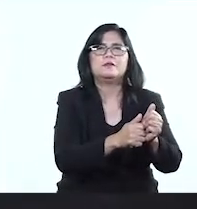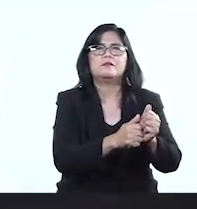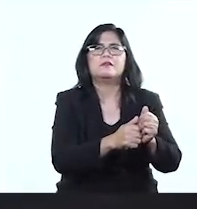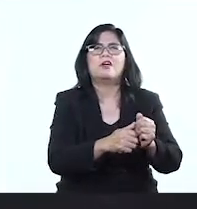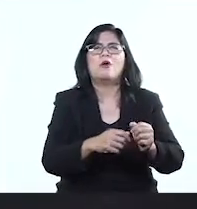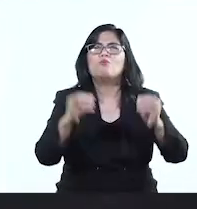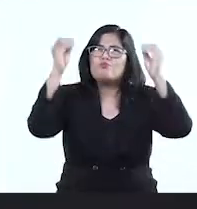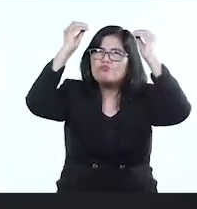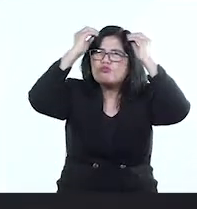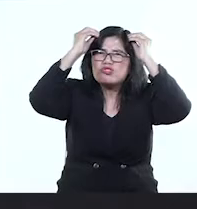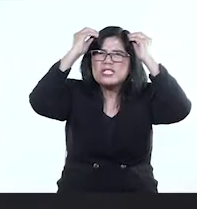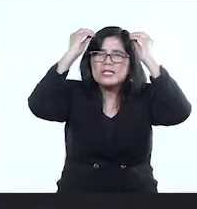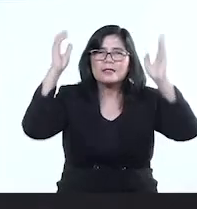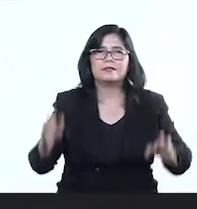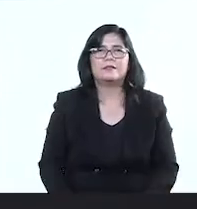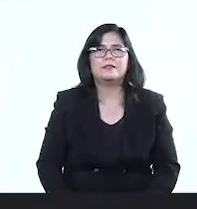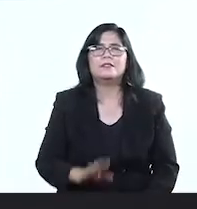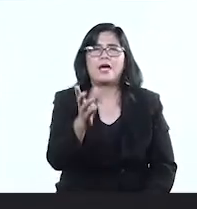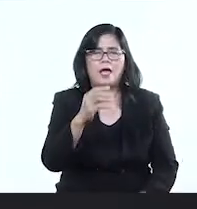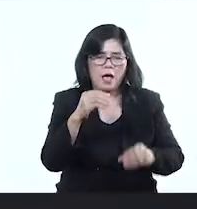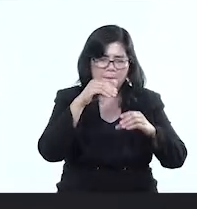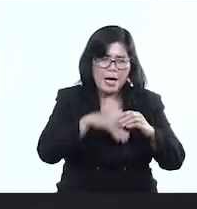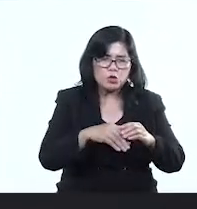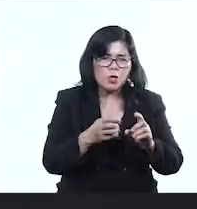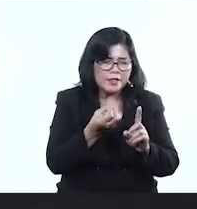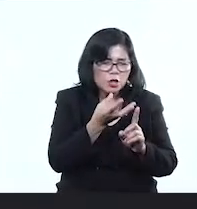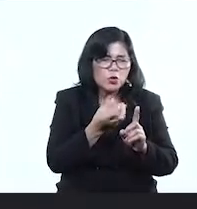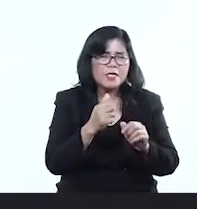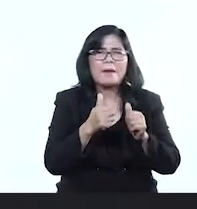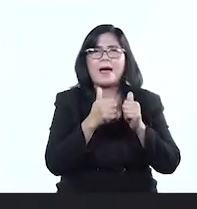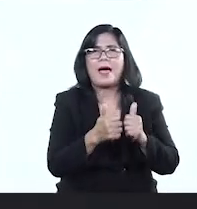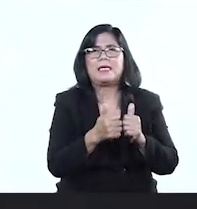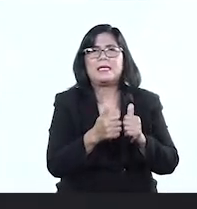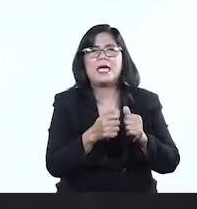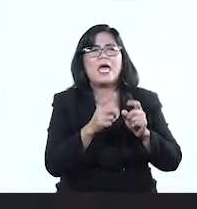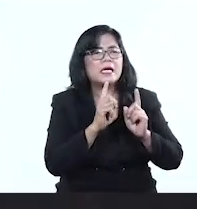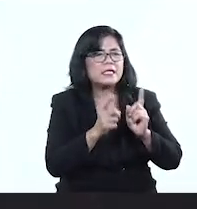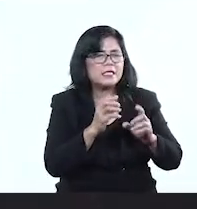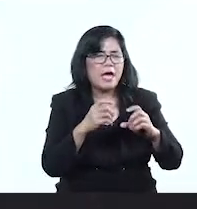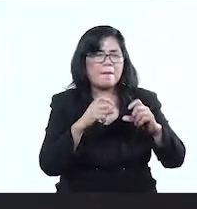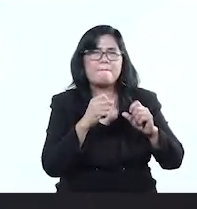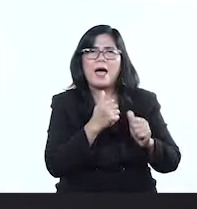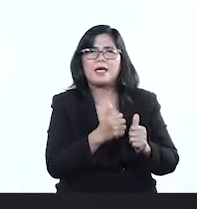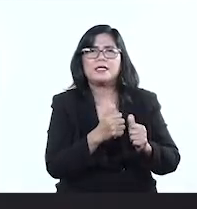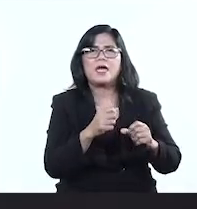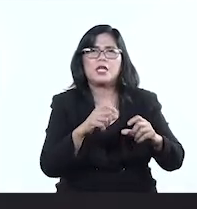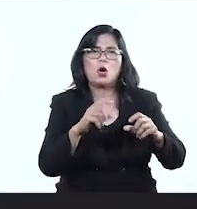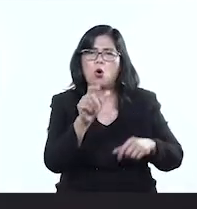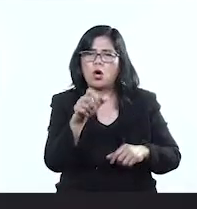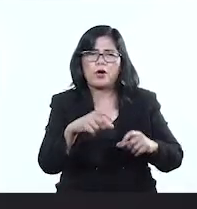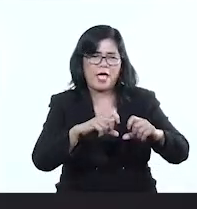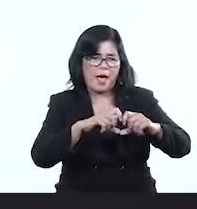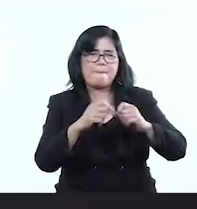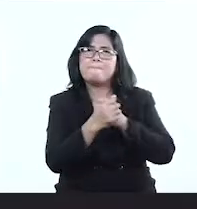Hai jadi masukkan yang baik teguran yang baik Kritik yang baik dari orang-orang yang mencintai kita Hai